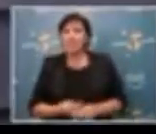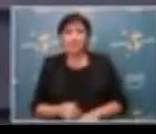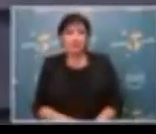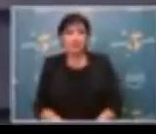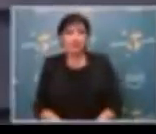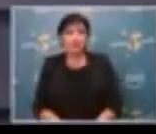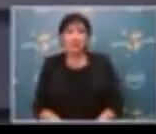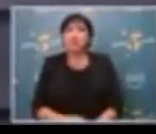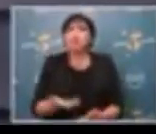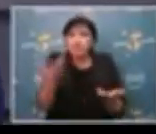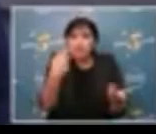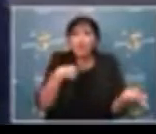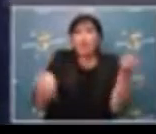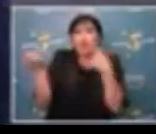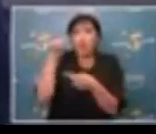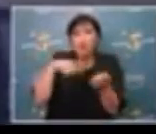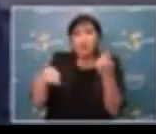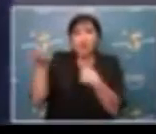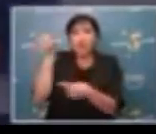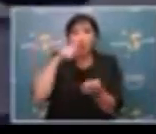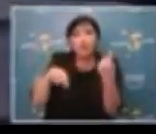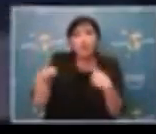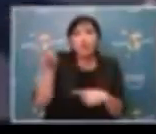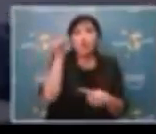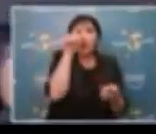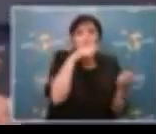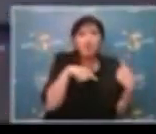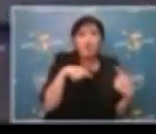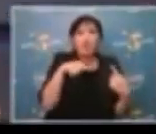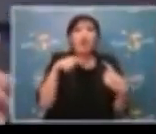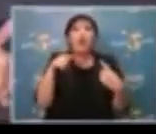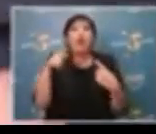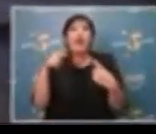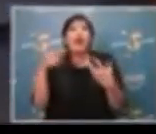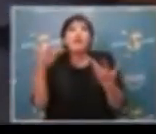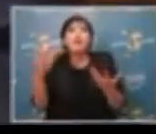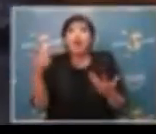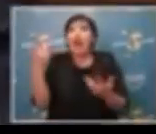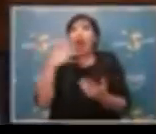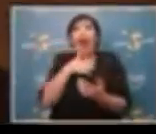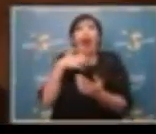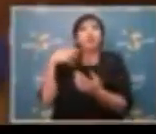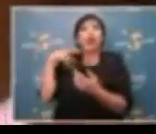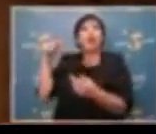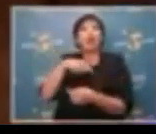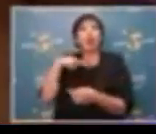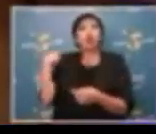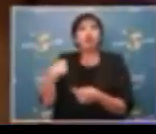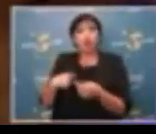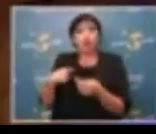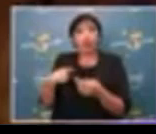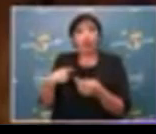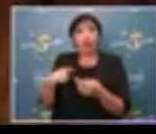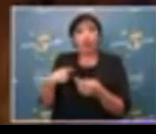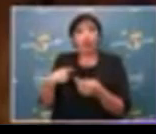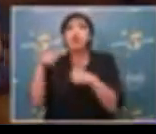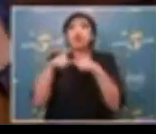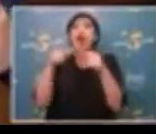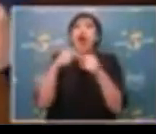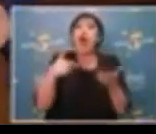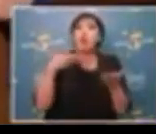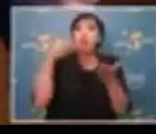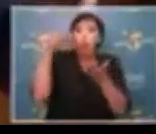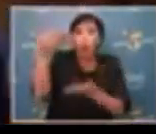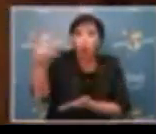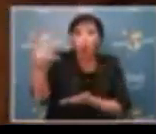E giro, vado. Allora l'ambasciatore mi hanno invitato in Cina, sono stato in Giappone.